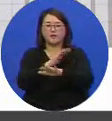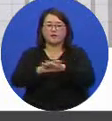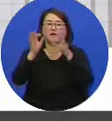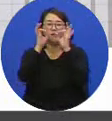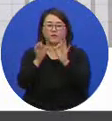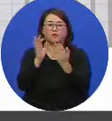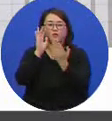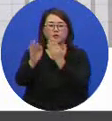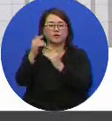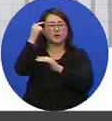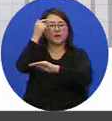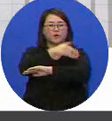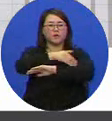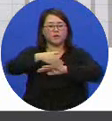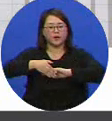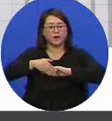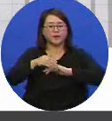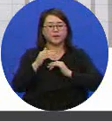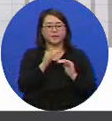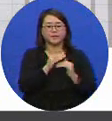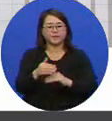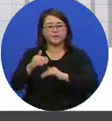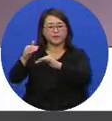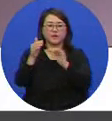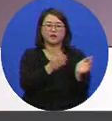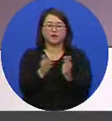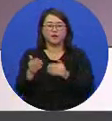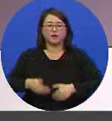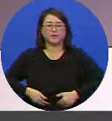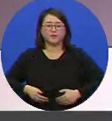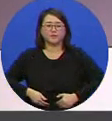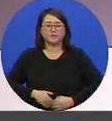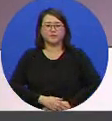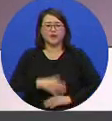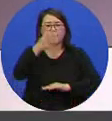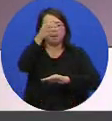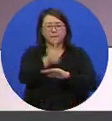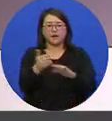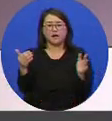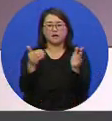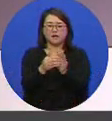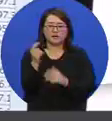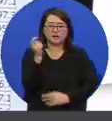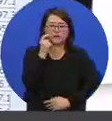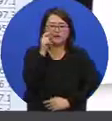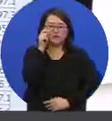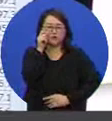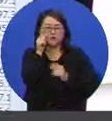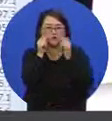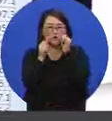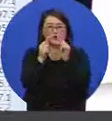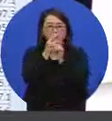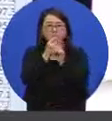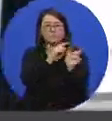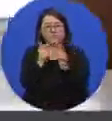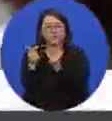나름대로 입시 전략을 짜는 게 좋습니다. 막판까지 치열한 눈치 작전이 예상되는